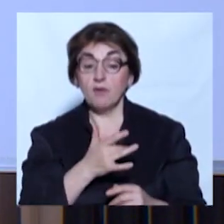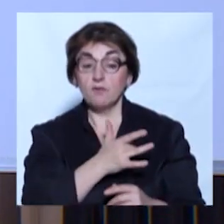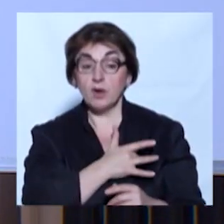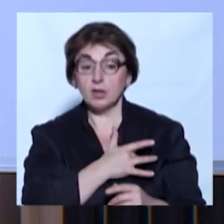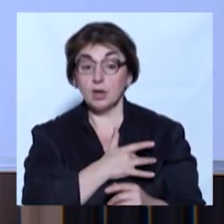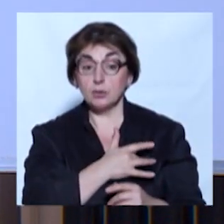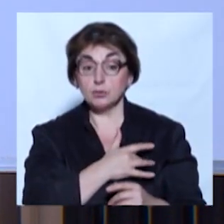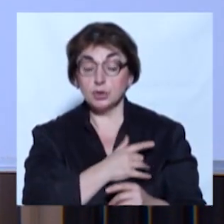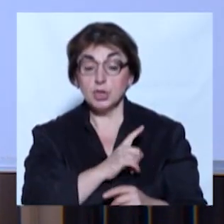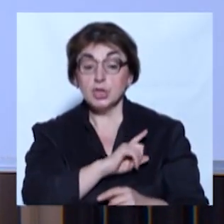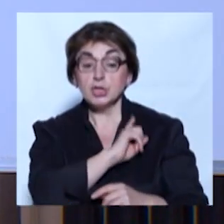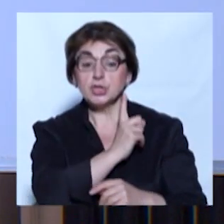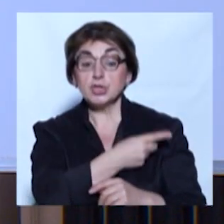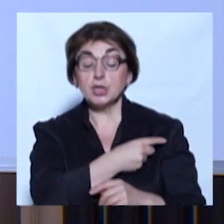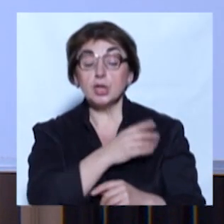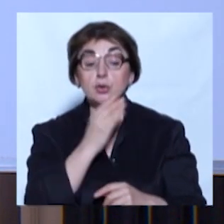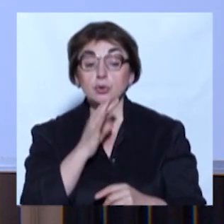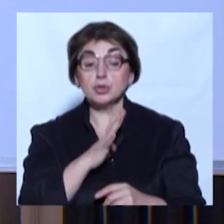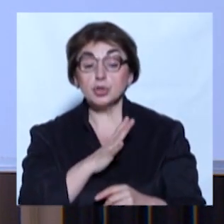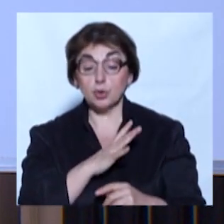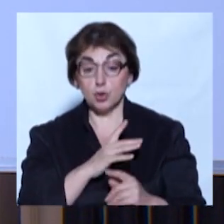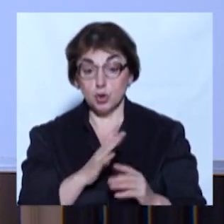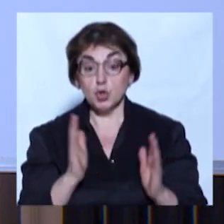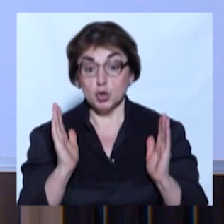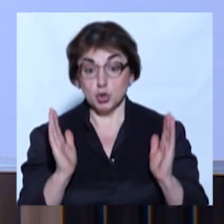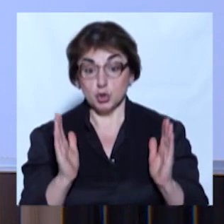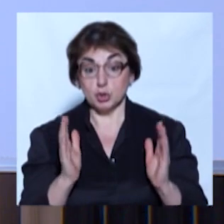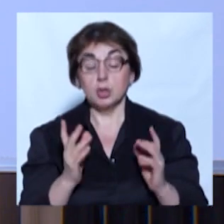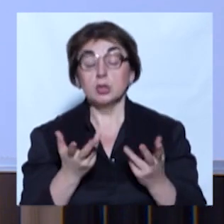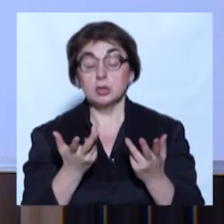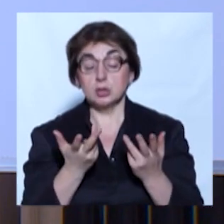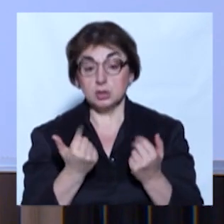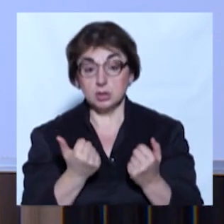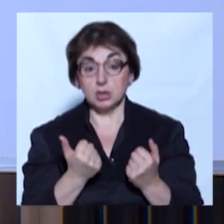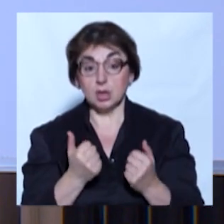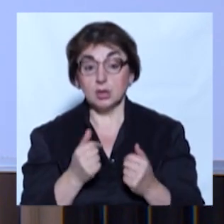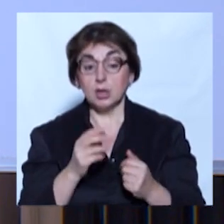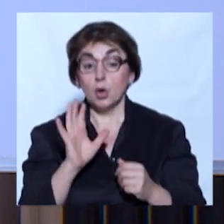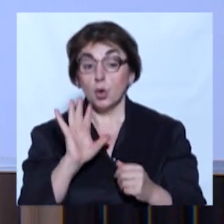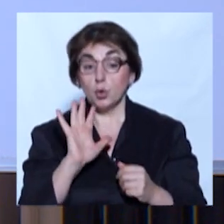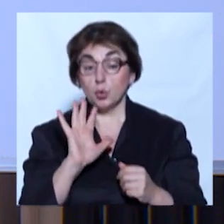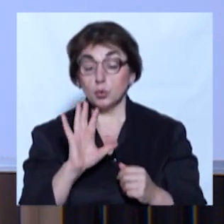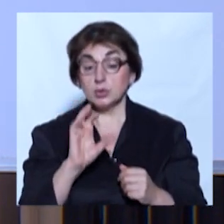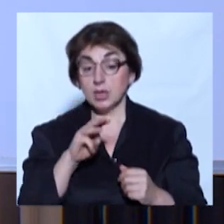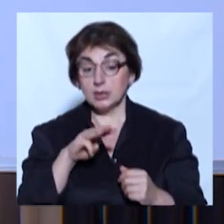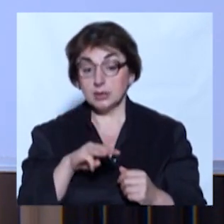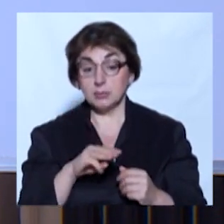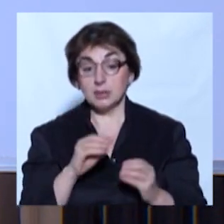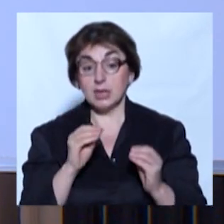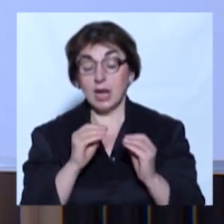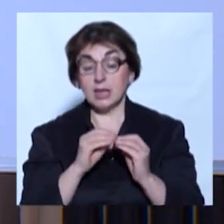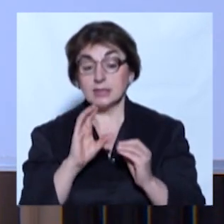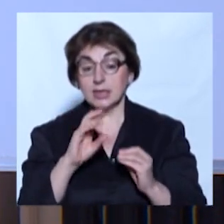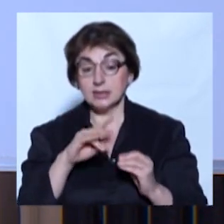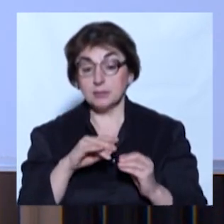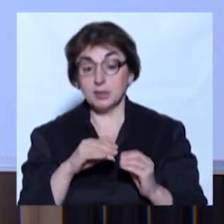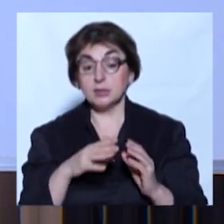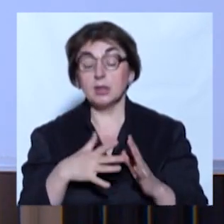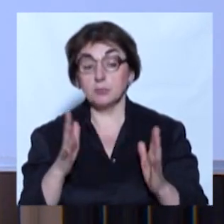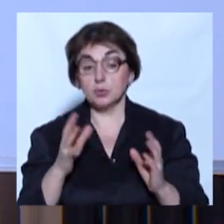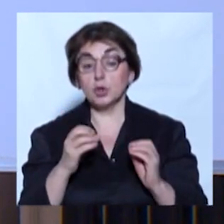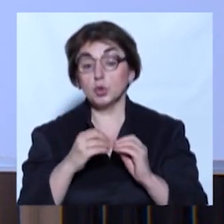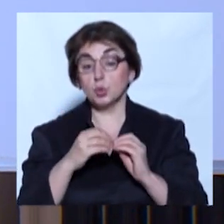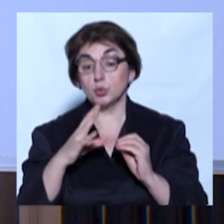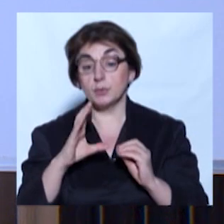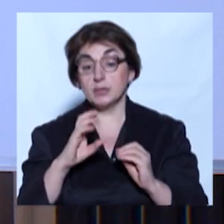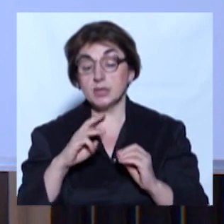როდესაც დიდი ნაწილი, ანუ 15 სანტიმეტრი იყო ჰაერში. Თქვენ იცით, რომ 5 სანტიმეტრზე, 10 სანტიმეტრზე მეტი არის